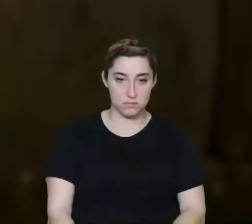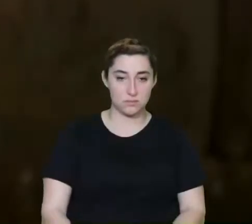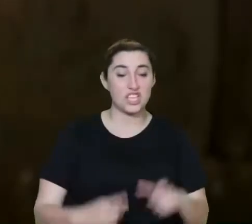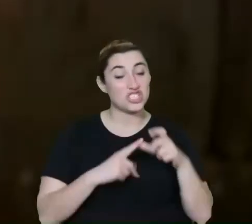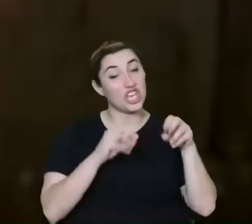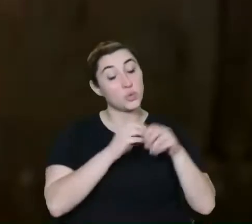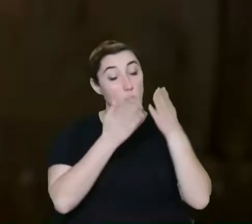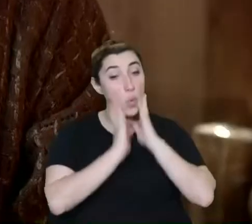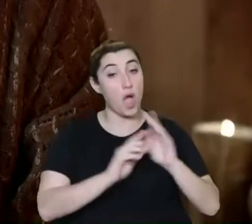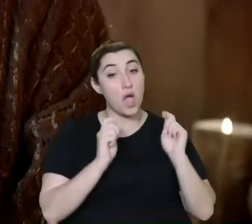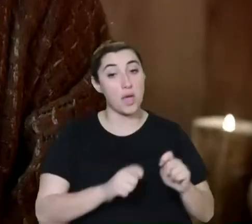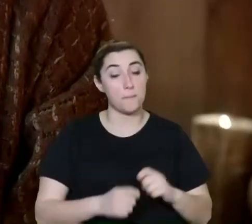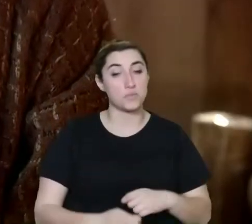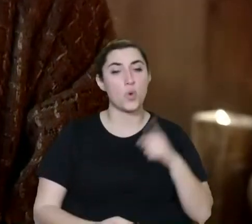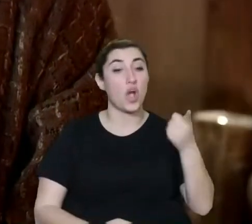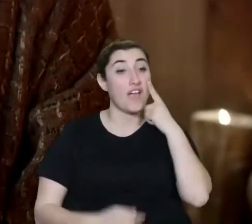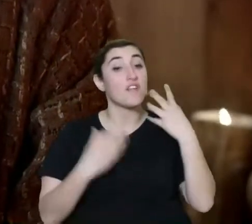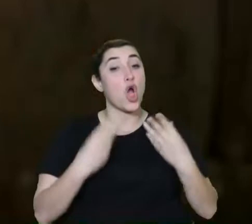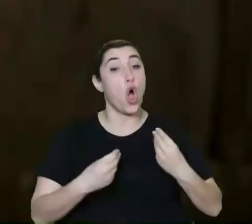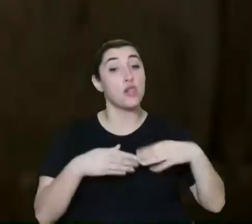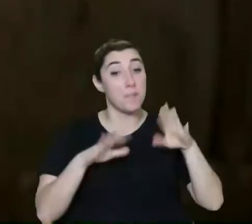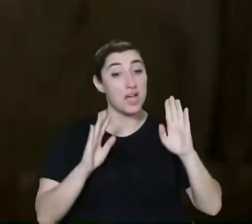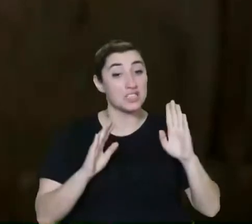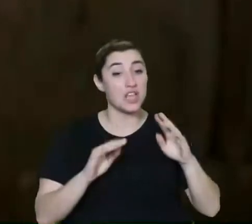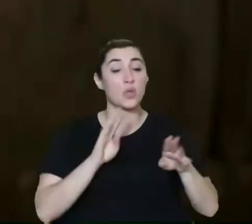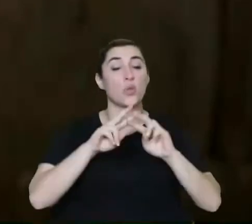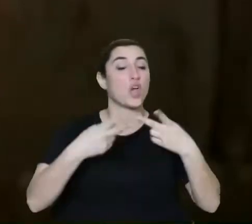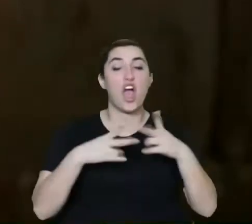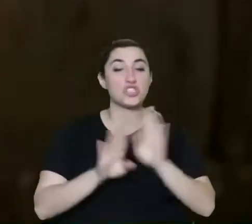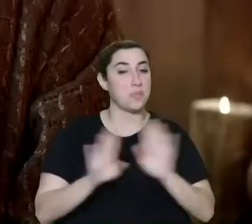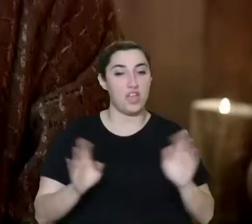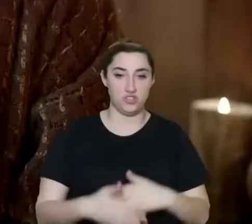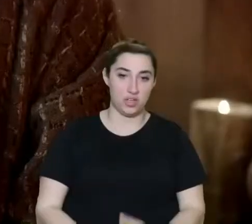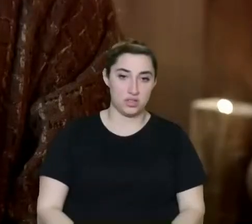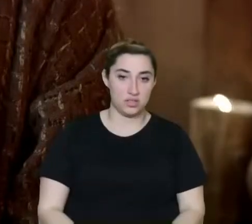Şeyhimize dua edesin. O kefil olmasaydı açılmazdı dükkanın.